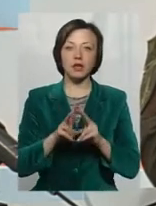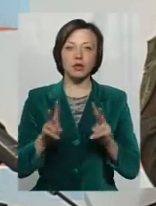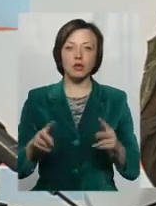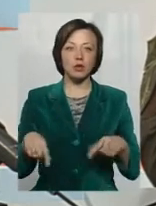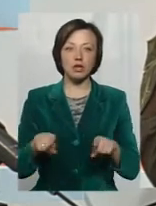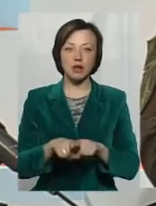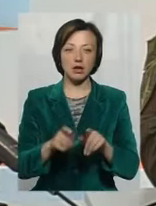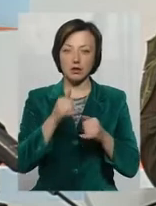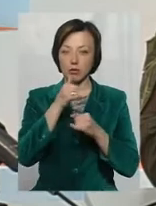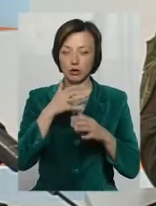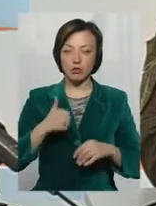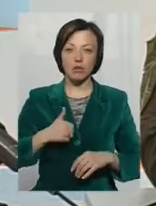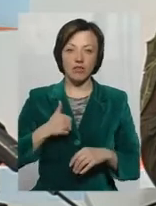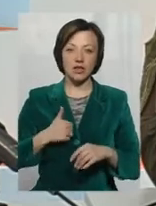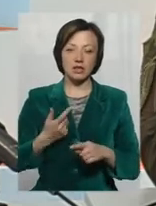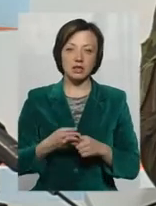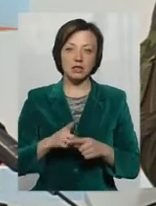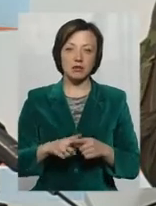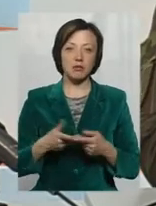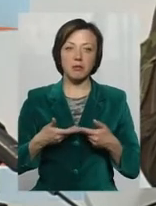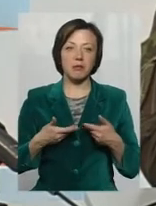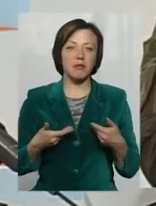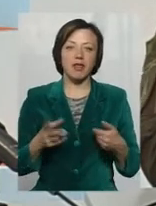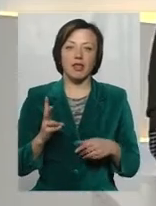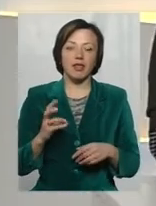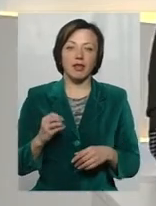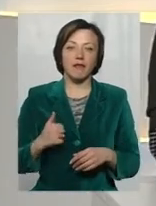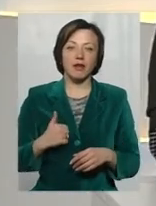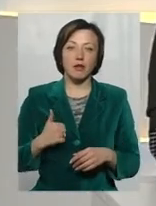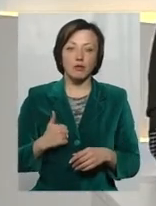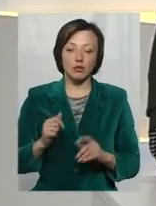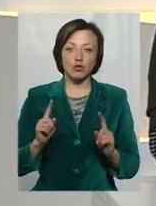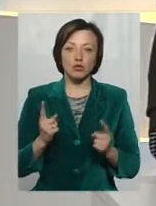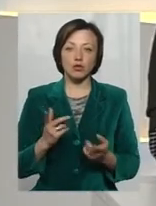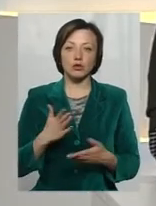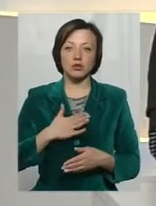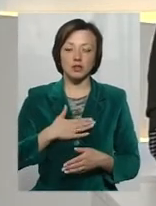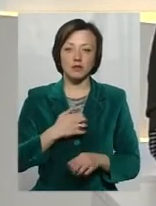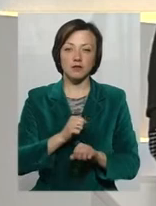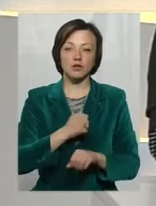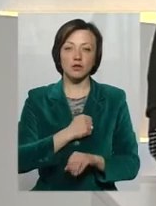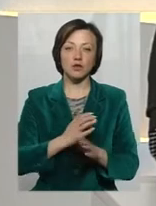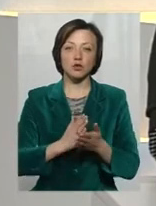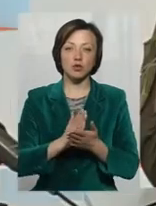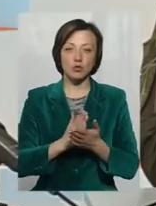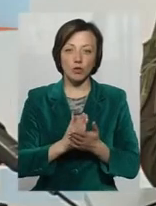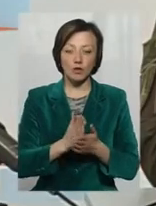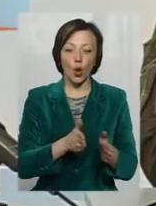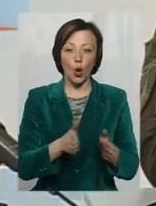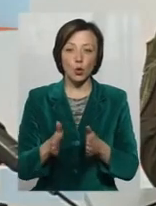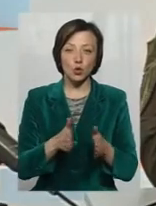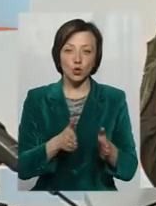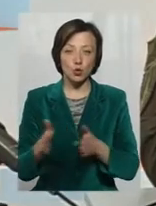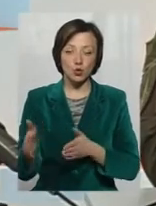може на сьогоднішній день похвалитися. Ми то не хвалимось, тому що і наші військовослужбовці відповідно готовляться до